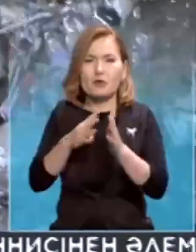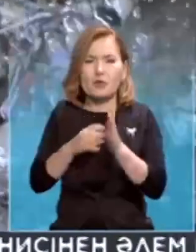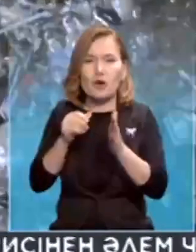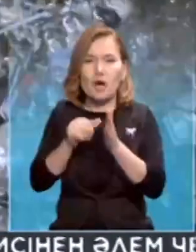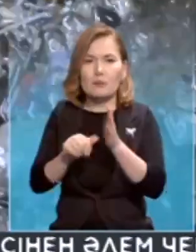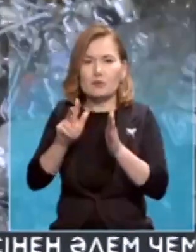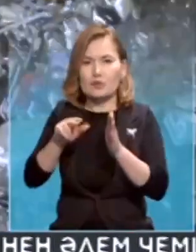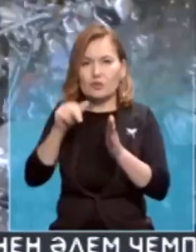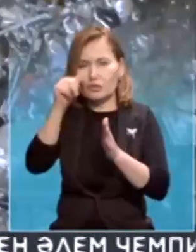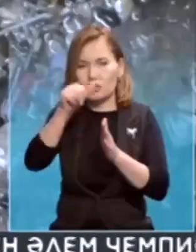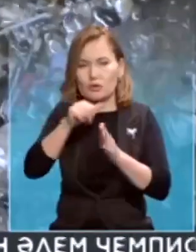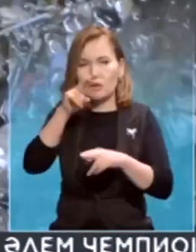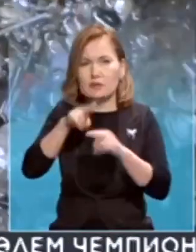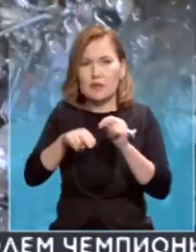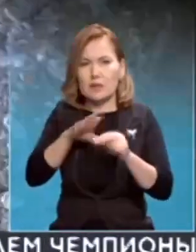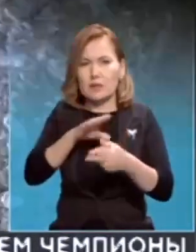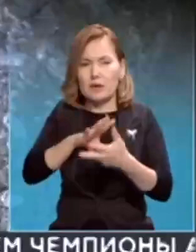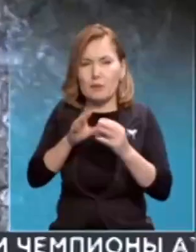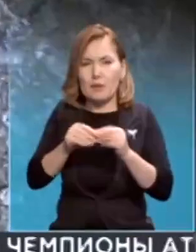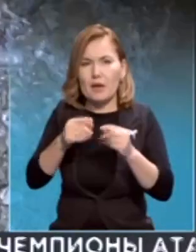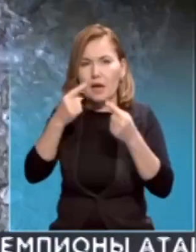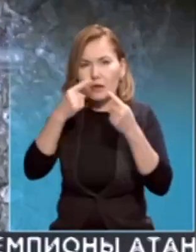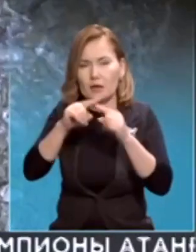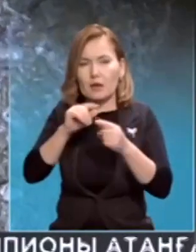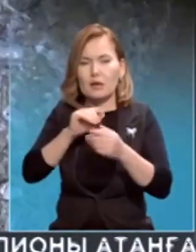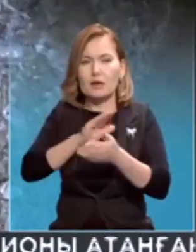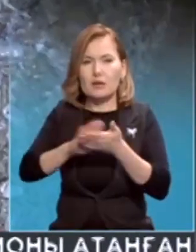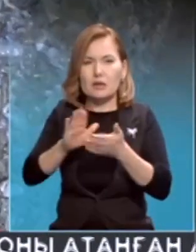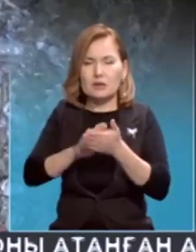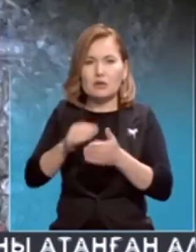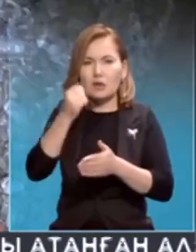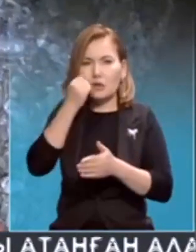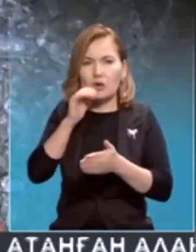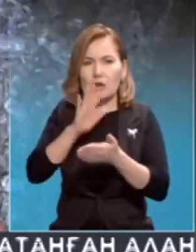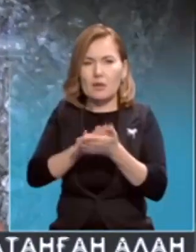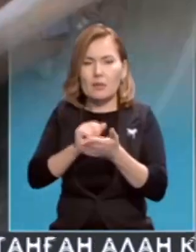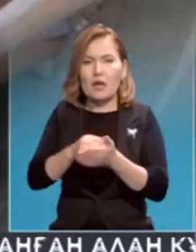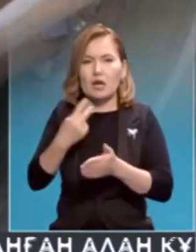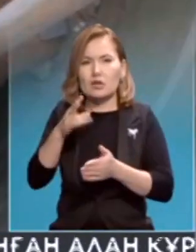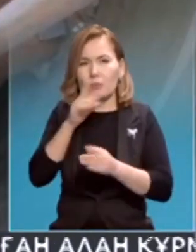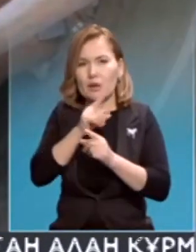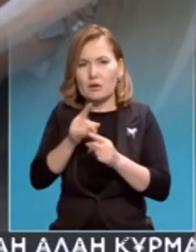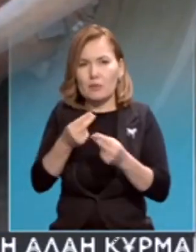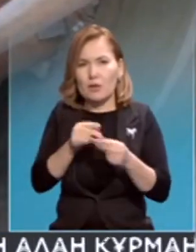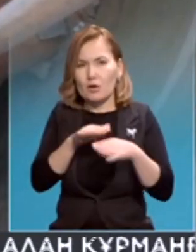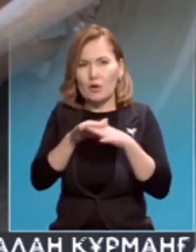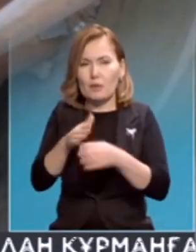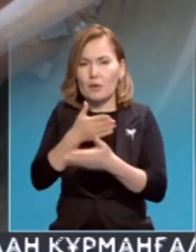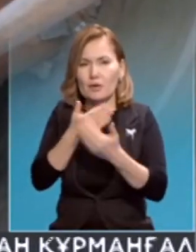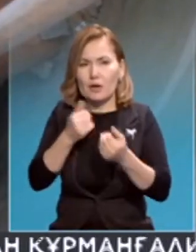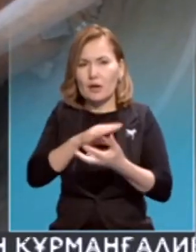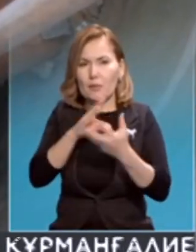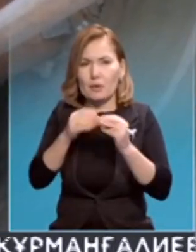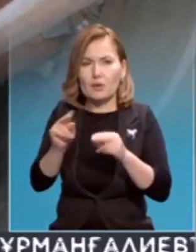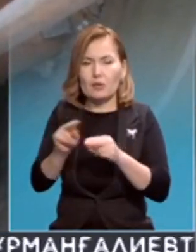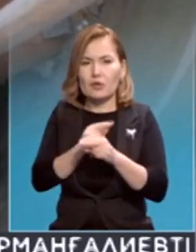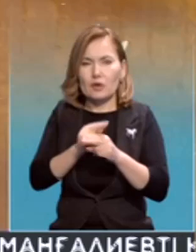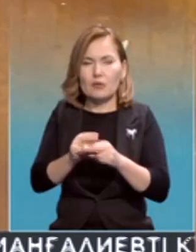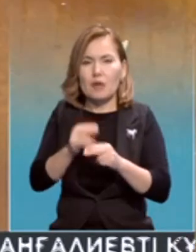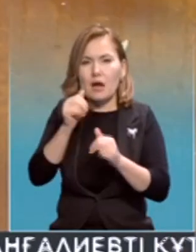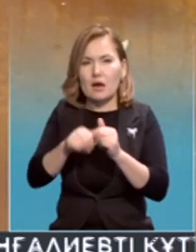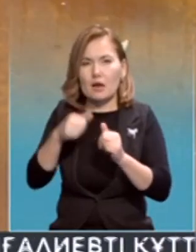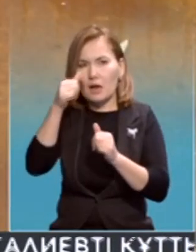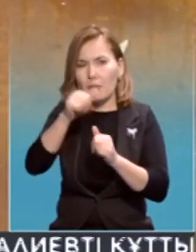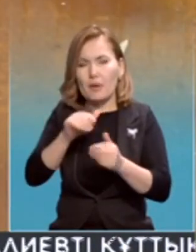жасалмаған. Тазарту технологиясы да әбден тозған. Себебі бұл салаға 20 жыл бойы қаржы салынбады. Жалпы жағдайды қалпына келтіру үшін